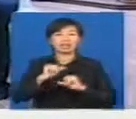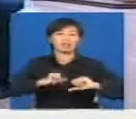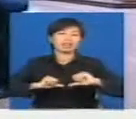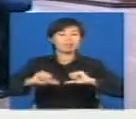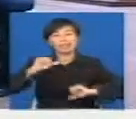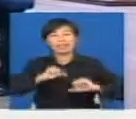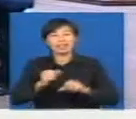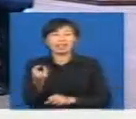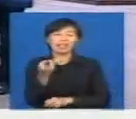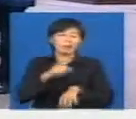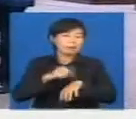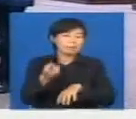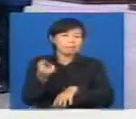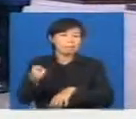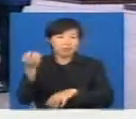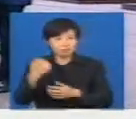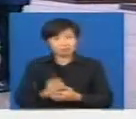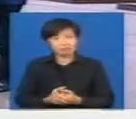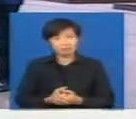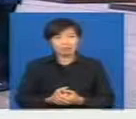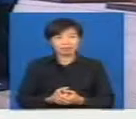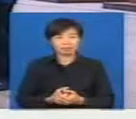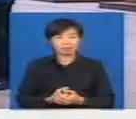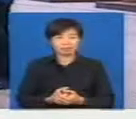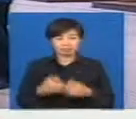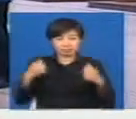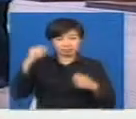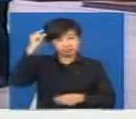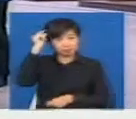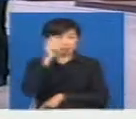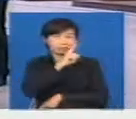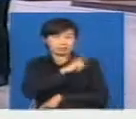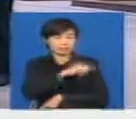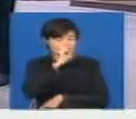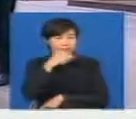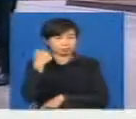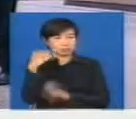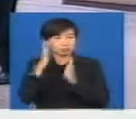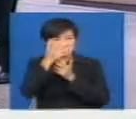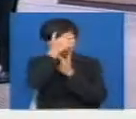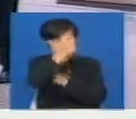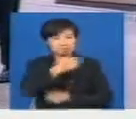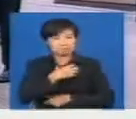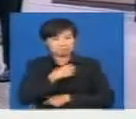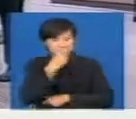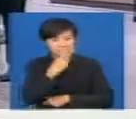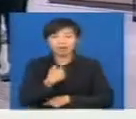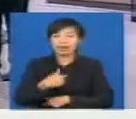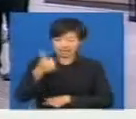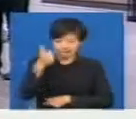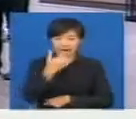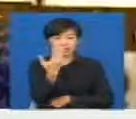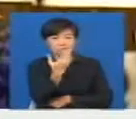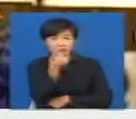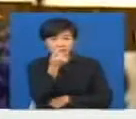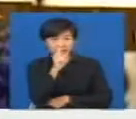คนอายุแบบผม นะฮะแต่ว่า ก็มีฮะก็มีคนสนใจมาก อยากดู อยากดูใช่ไหม ใช่ครับ ช่อง11